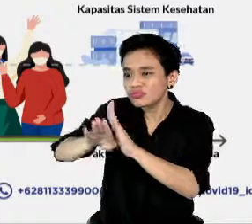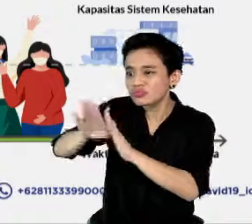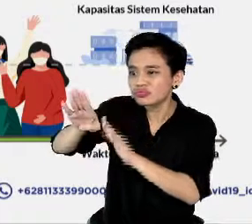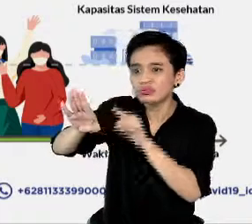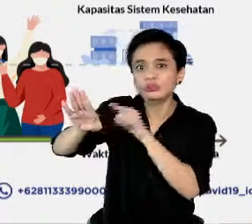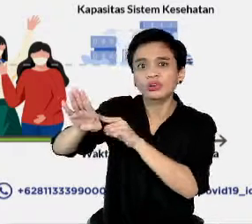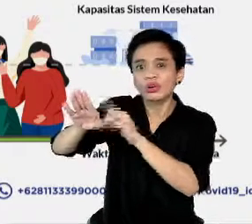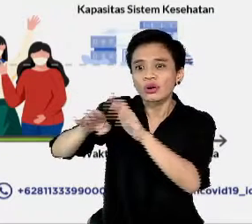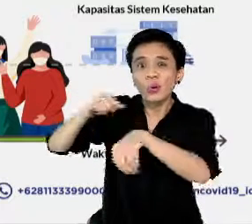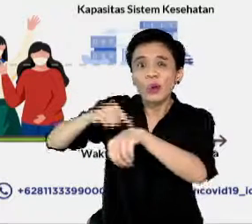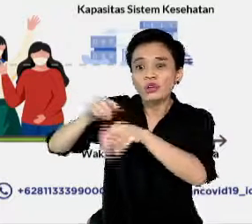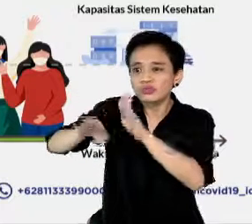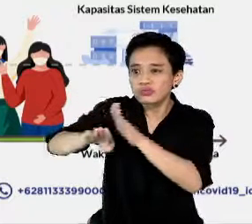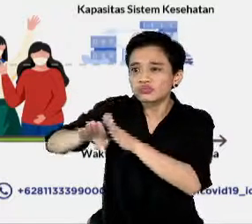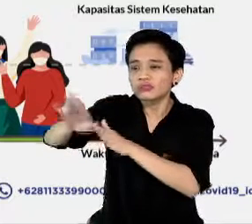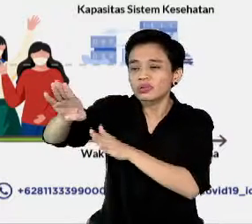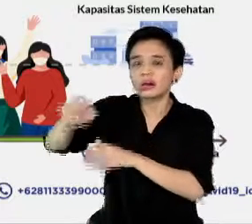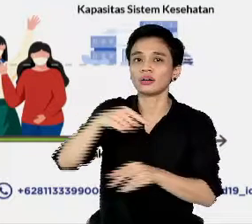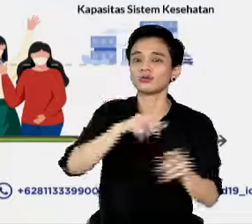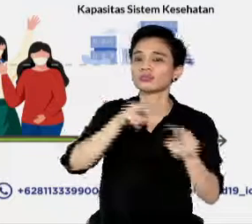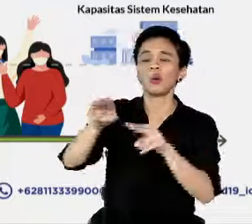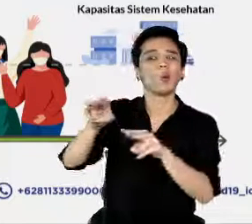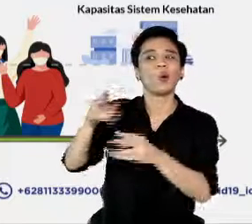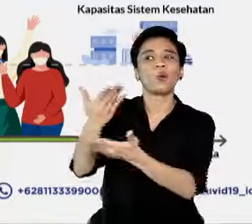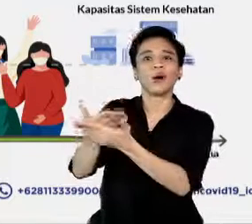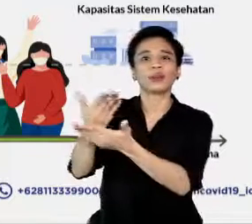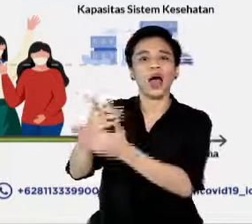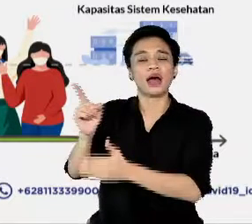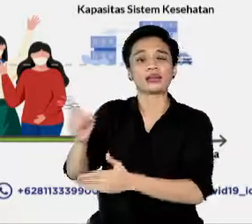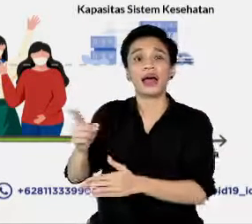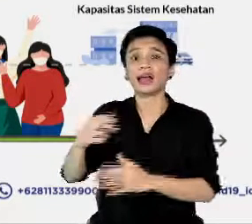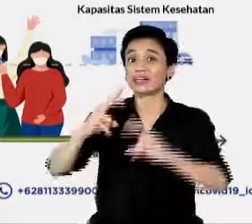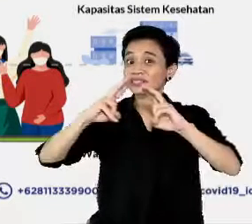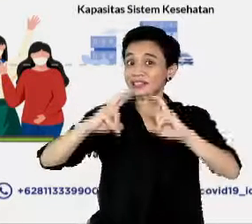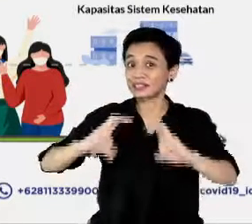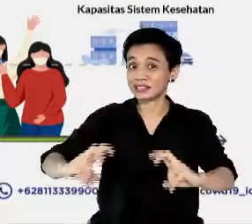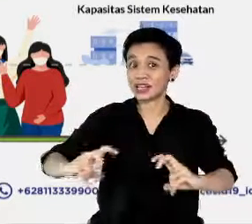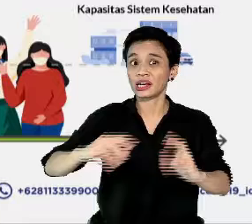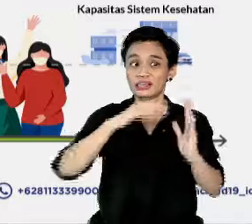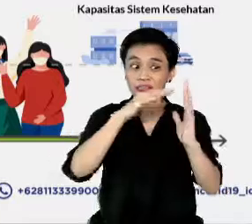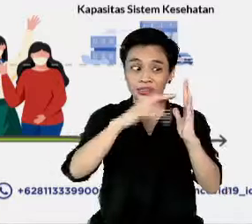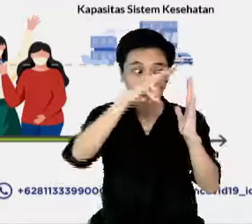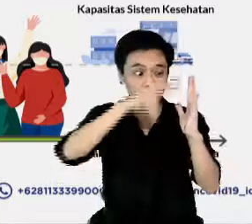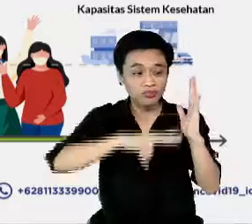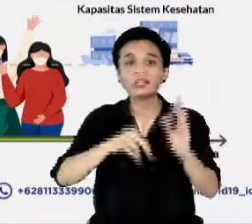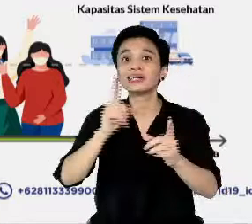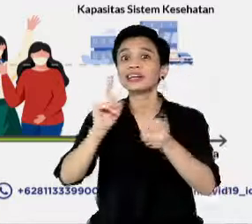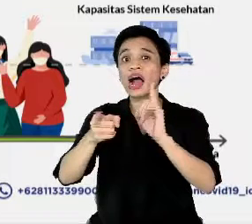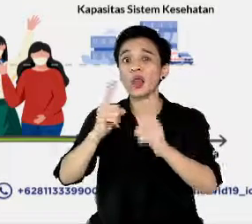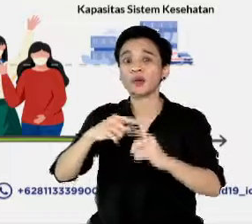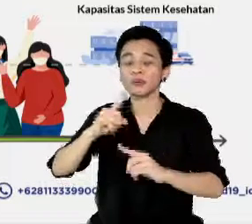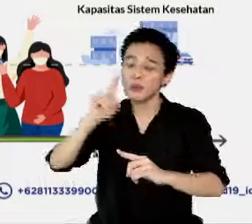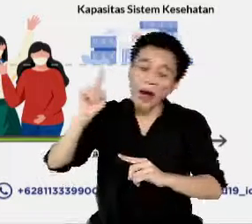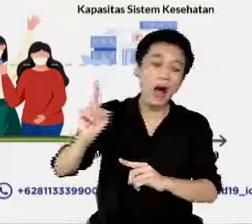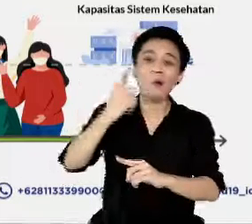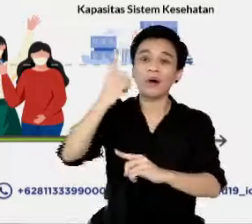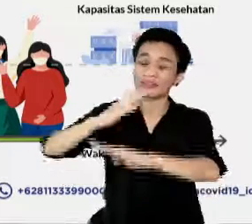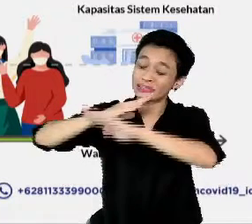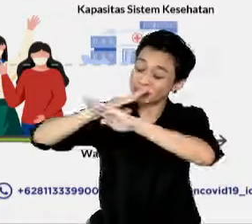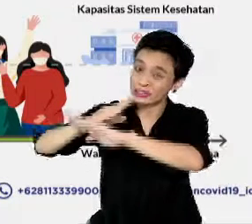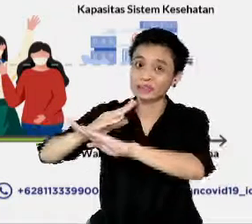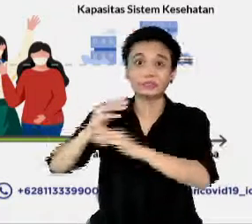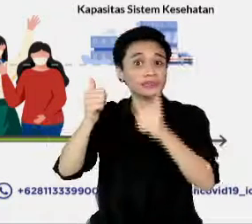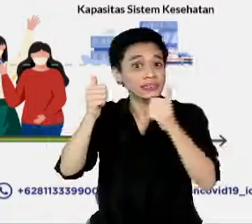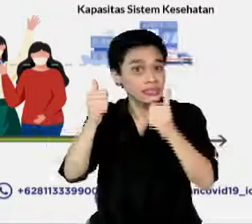dapat memberikan kita pelajaran Hasil studi ini menyatakan bahwa semakin Dini intervensi pencegahan coffee